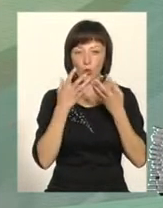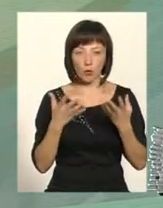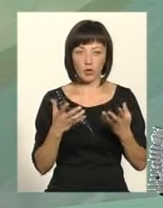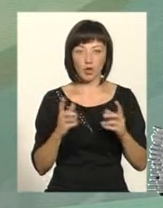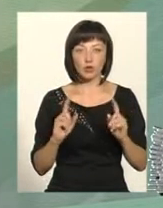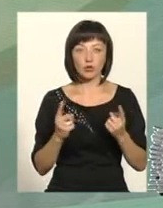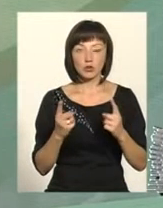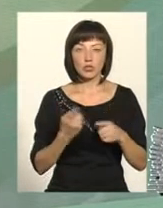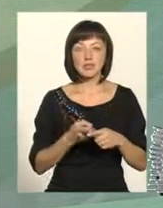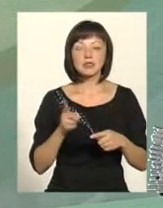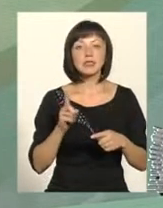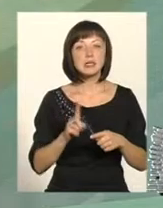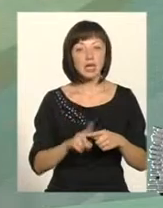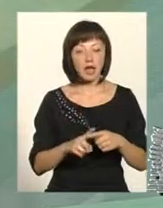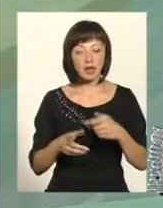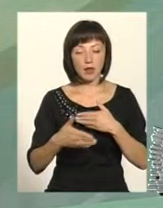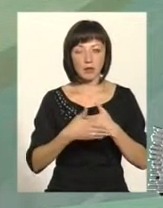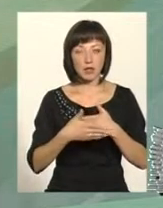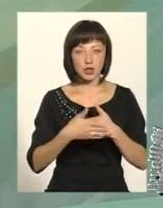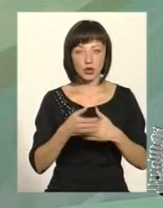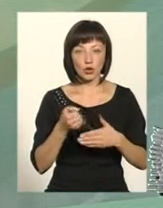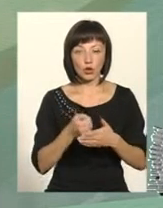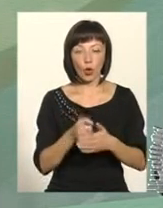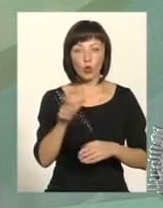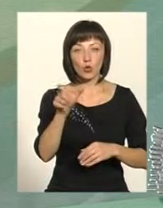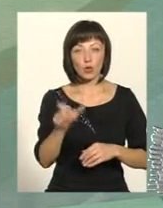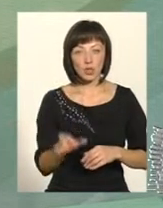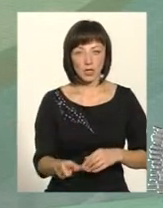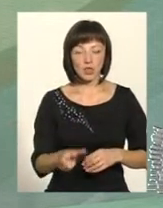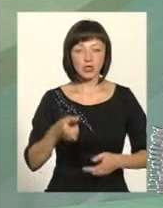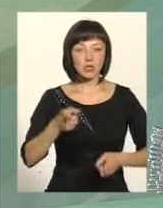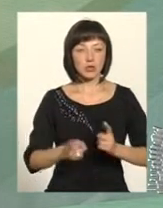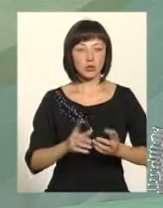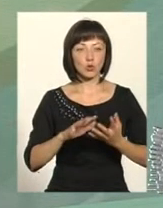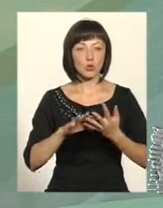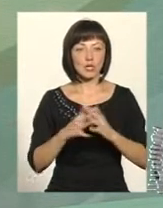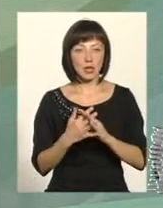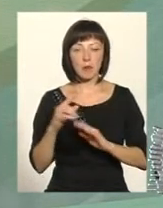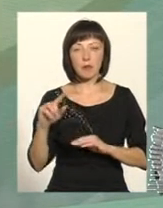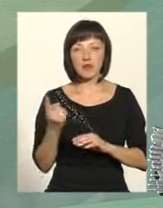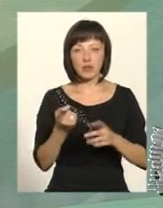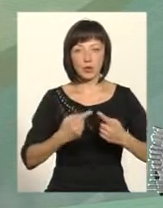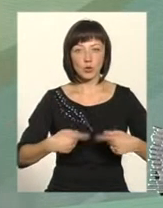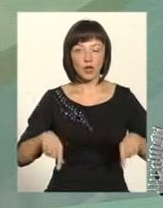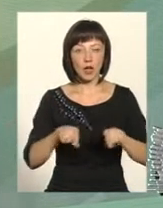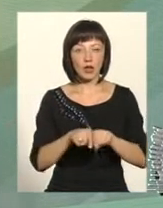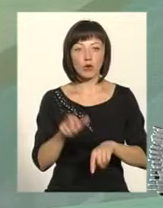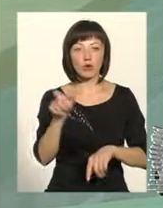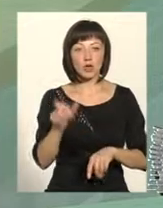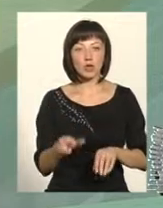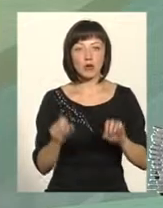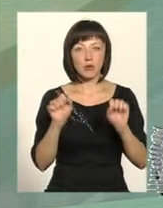що це як найближче наближено до людини, до дійсно до села, до тієї первинної ділянки, щоб людина могла звернутися і